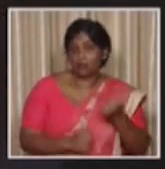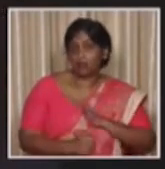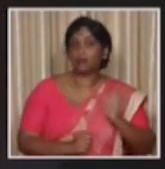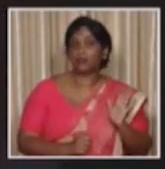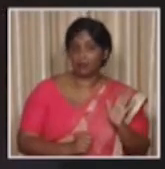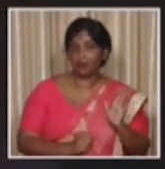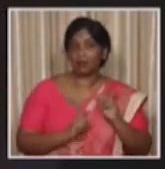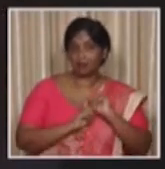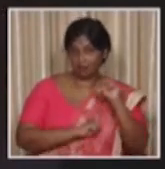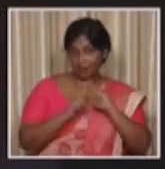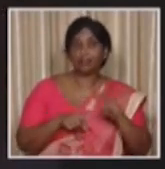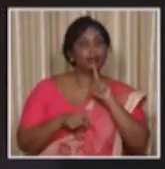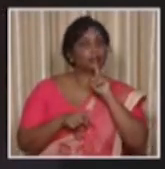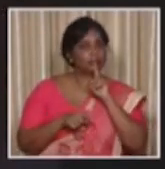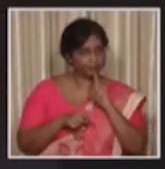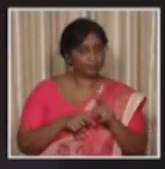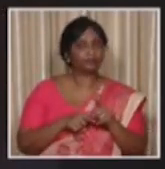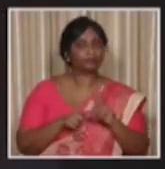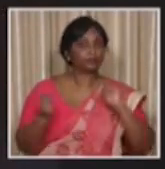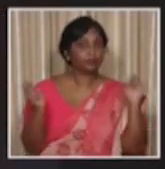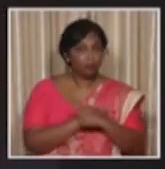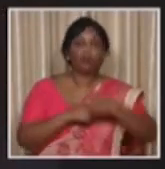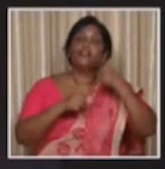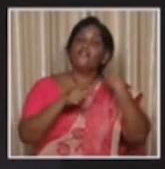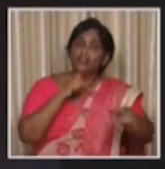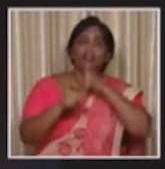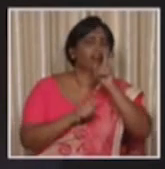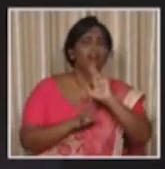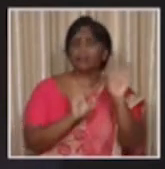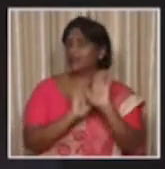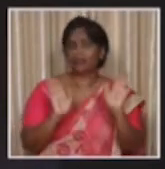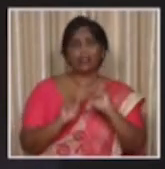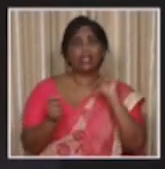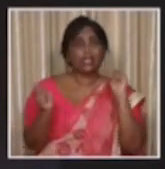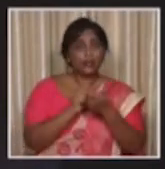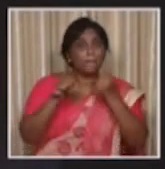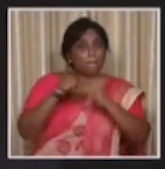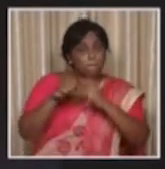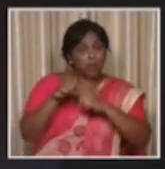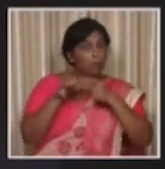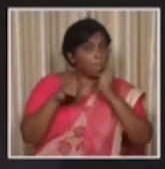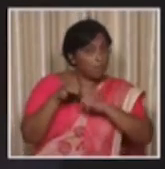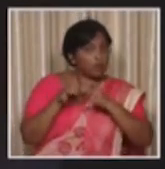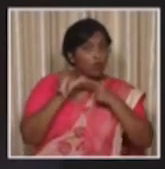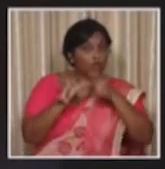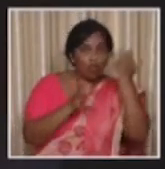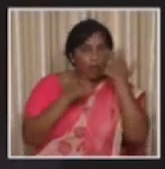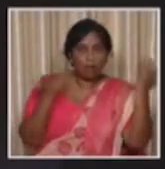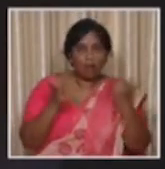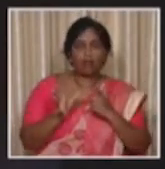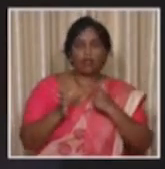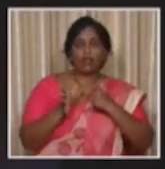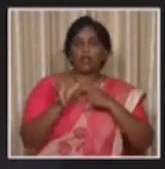අකමැති. දැන් පාර්ලිමේන්තුවේ කිව්වොත් මේ ක්‍රිකට් ගැන විතරයි කතා කරන්නේ. අපි ක්‍රිකට් වල ප්‍රශ්නෙට උත්තරයක් හොයන්න බැරි නම් මේ